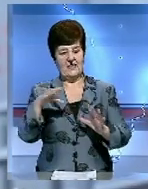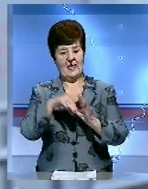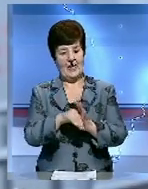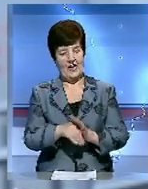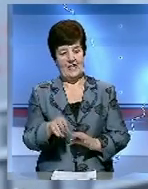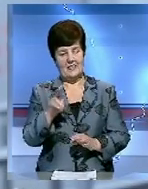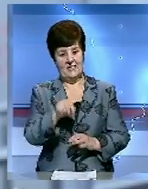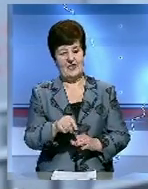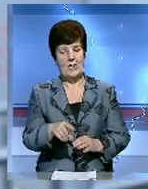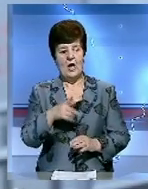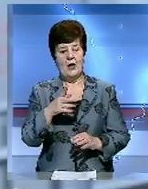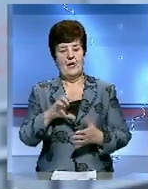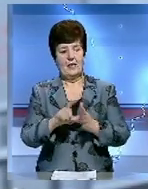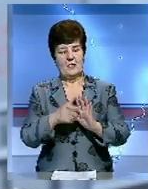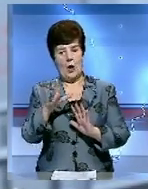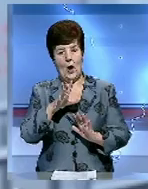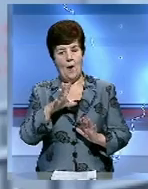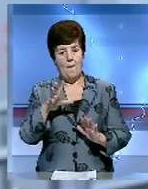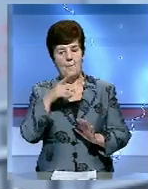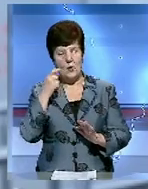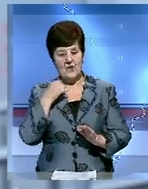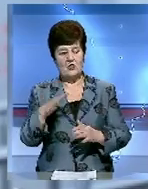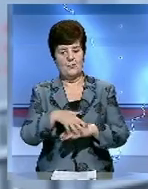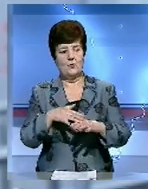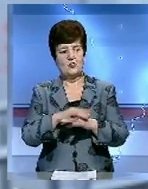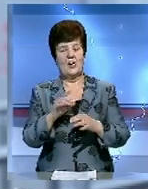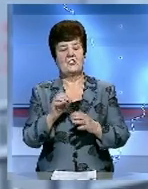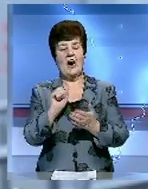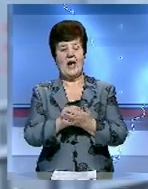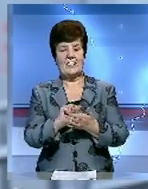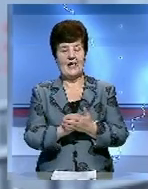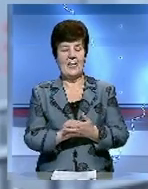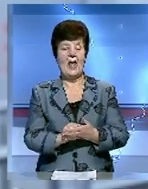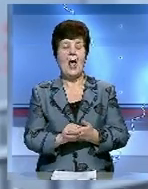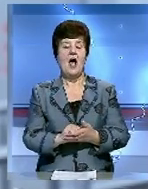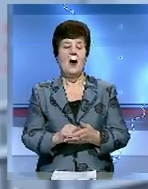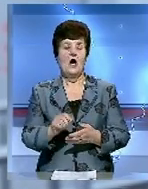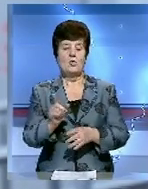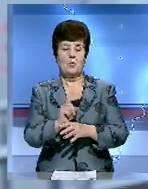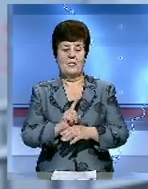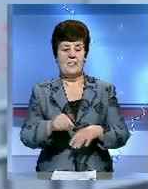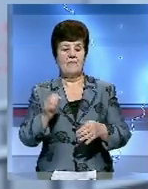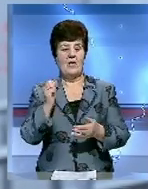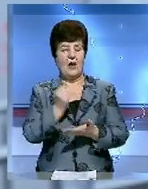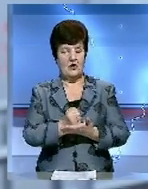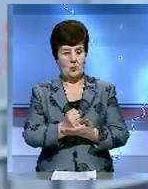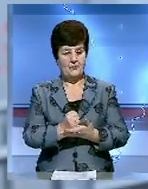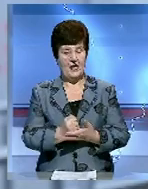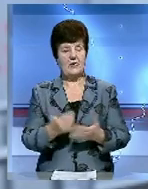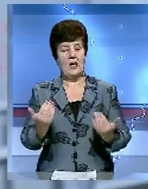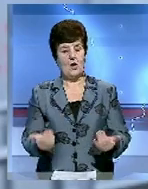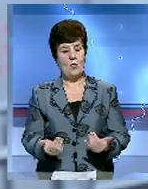toate politicile publice și actele normative adoptate. Noi, ONU, acum suntem la etapa